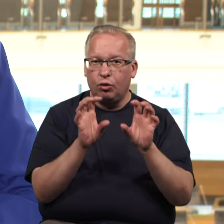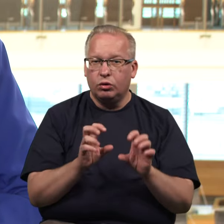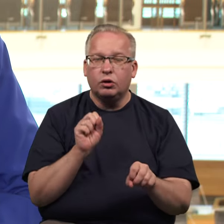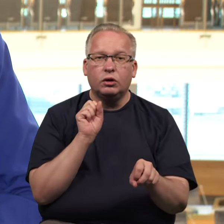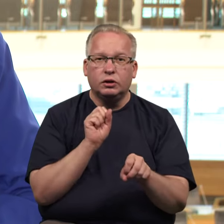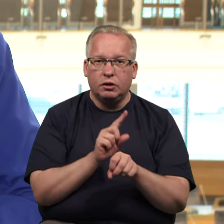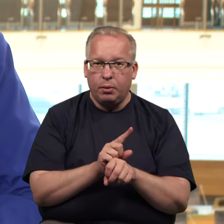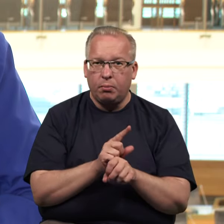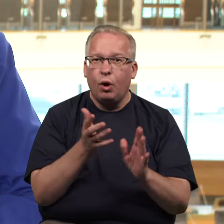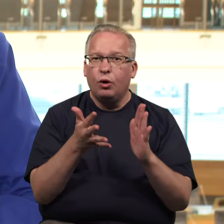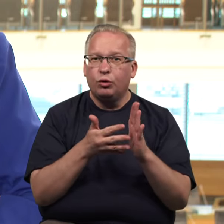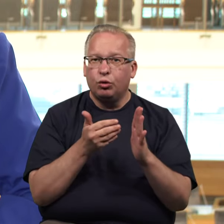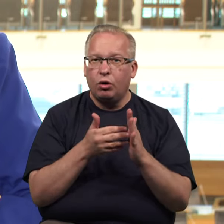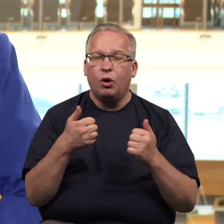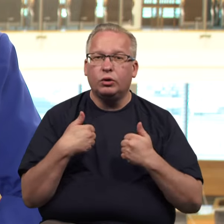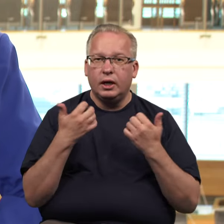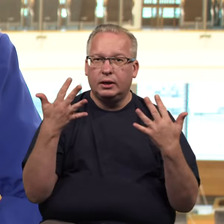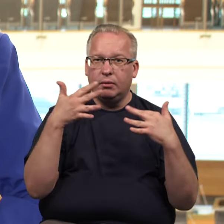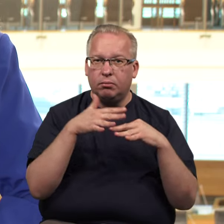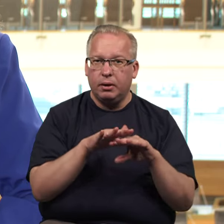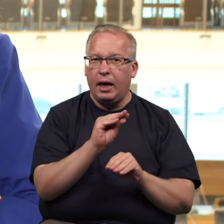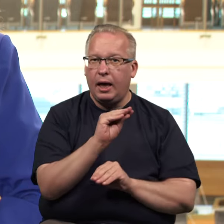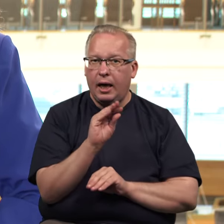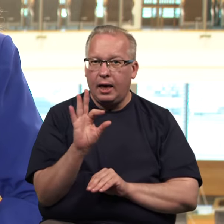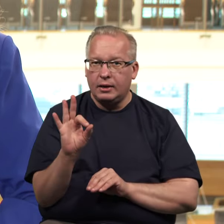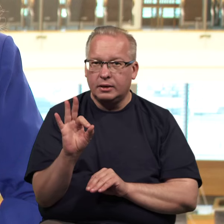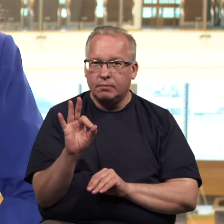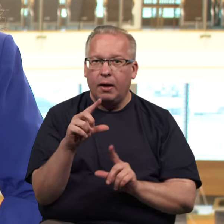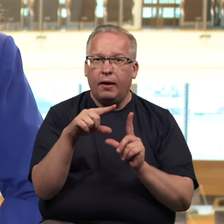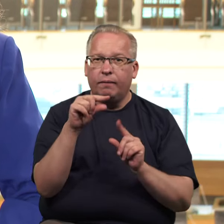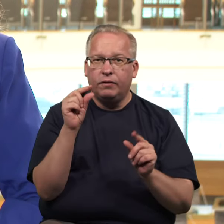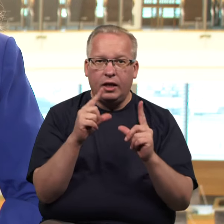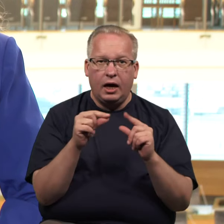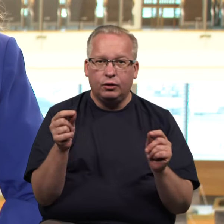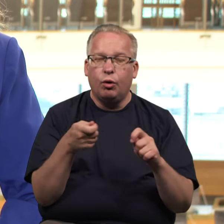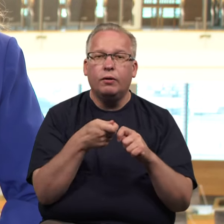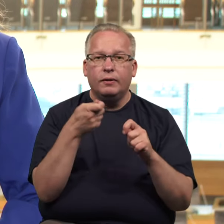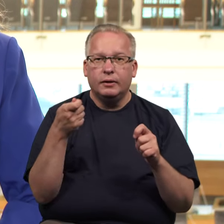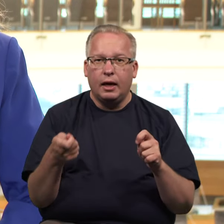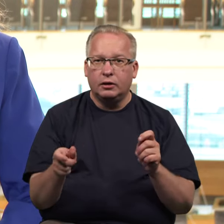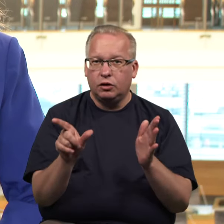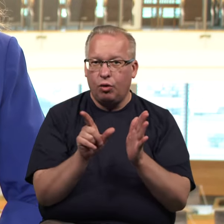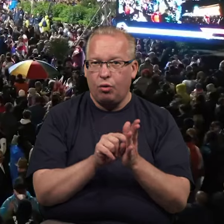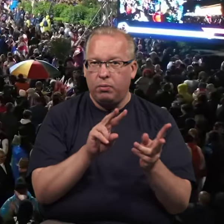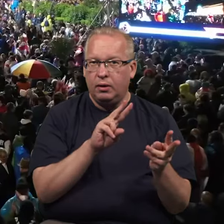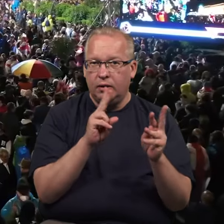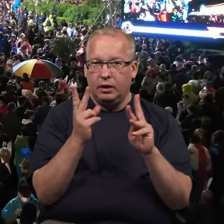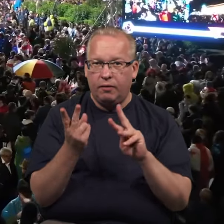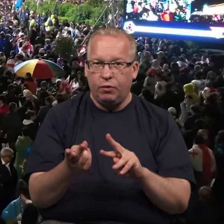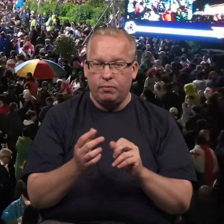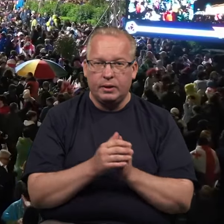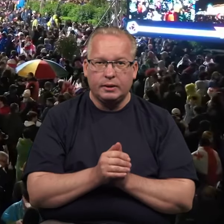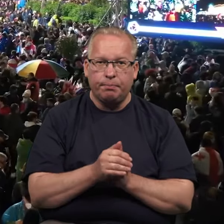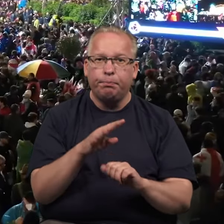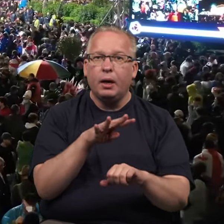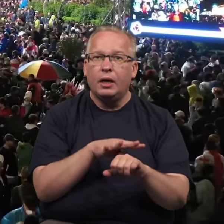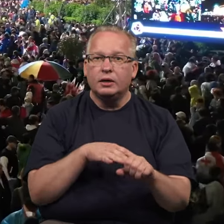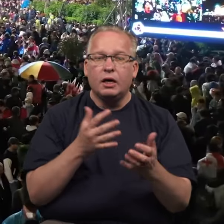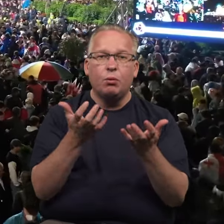įsipareigojimo, toliau siekti integracijos į Europos Sąjungą ir NATO, tęsti būtinas reformas. Seimo